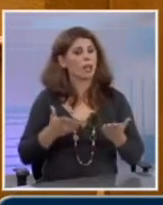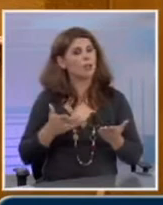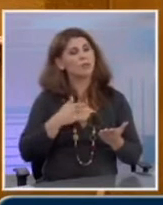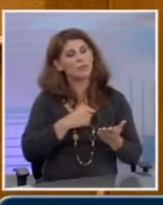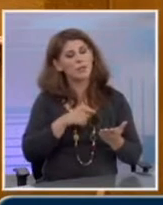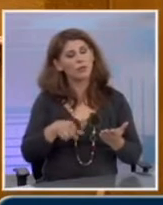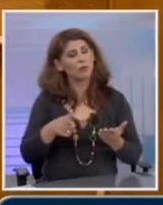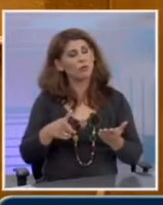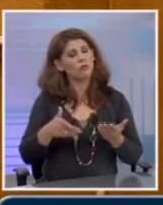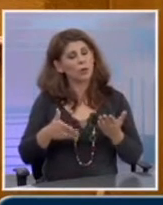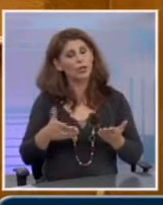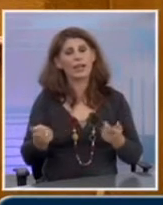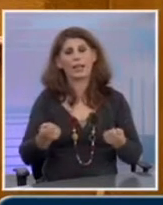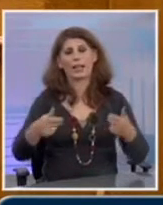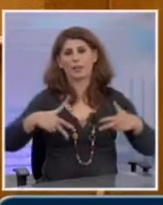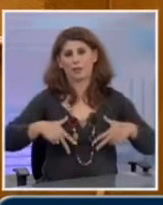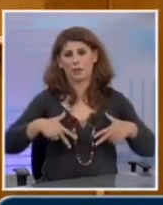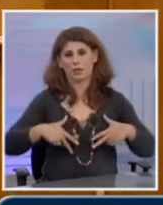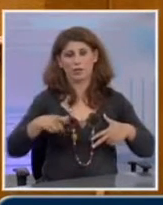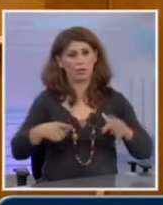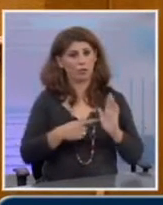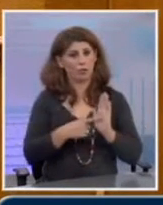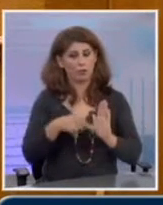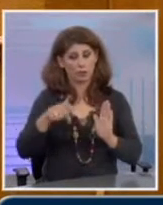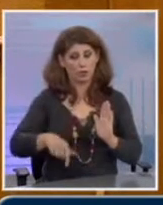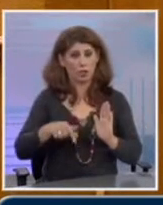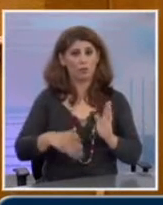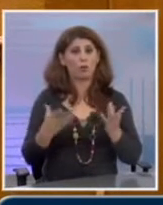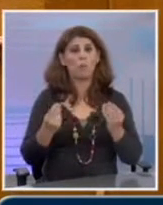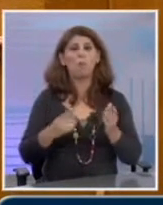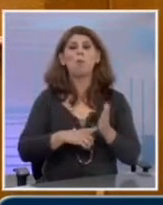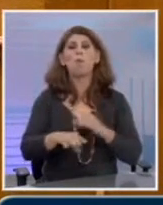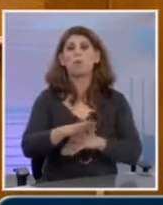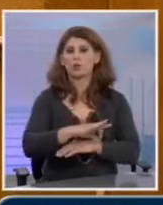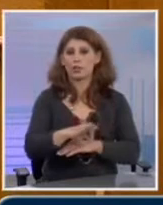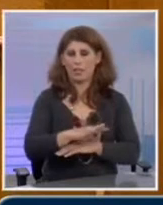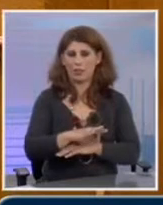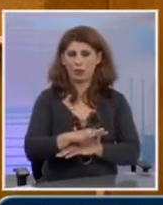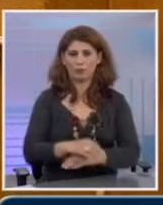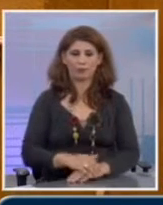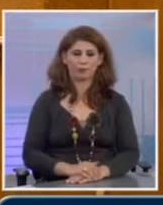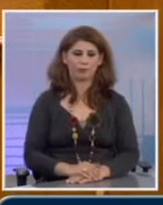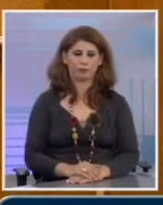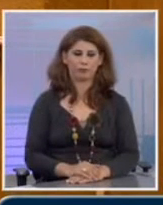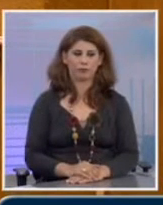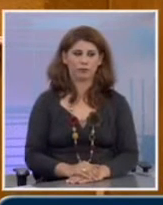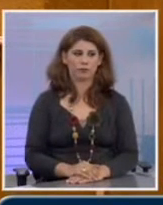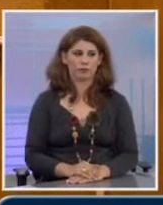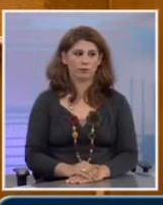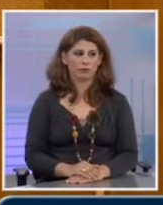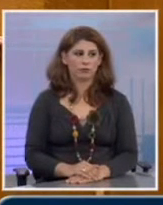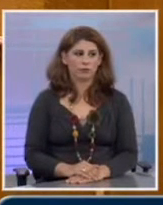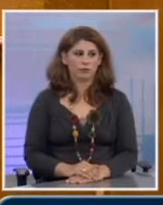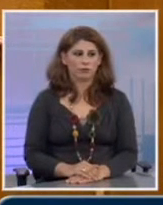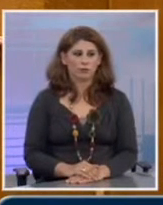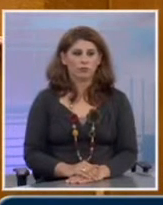κυβέρνηση και αυτό αποτυπώνεται και στο παρόν πολυνομοσχέδιο είναι να